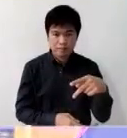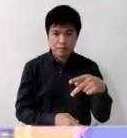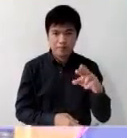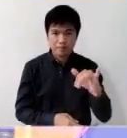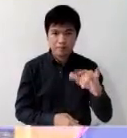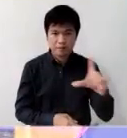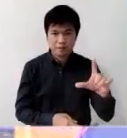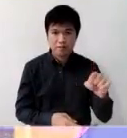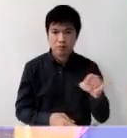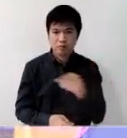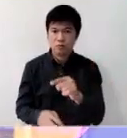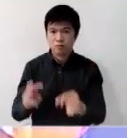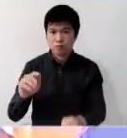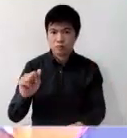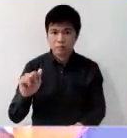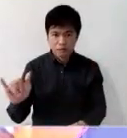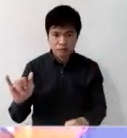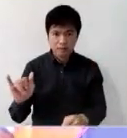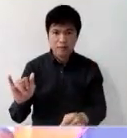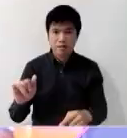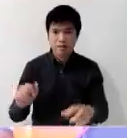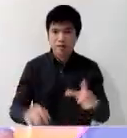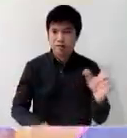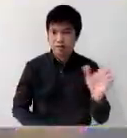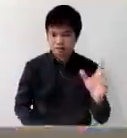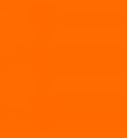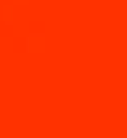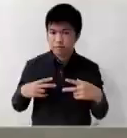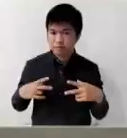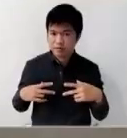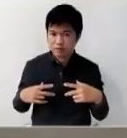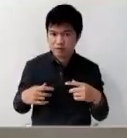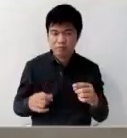dyan? Nasa frontline ng balitang yan si Hannibal Talete.